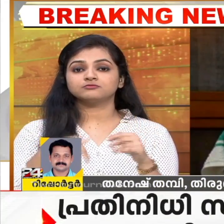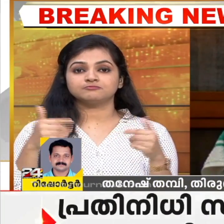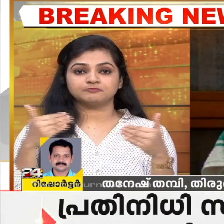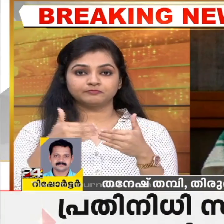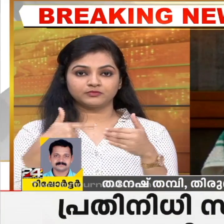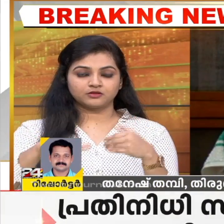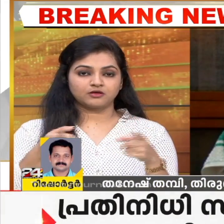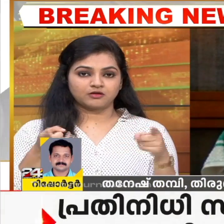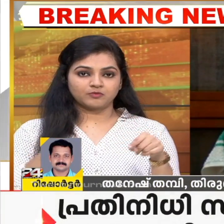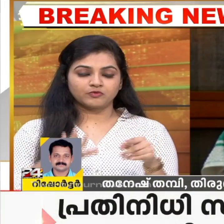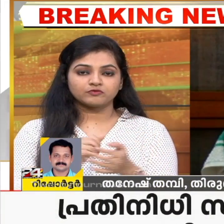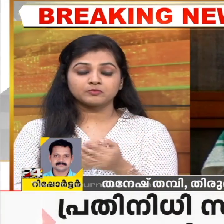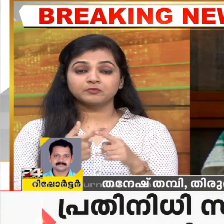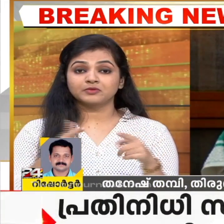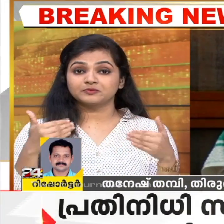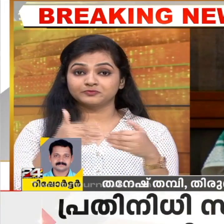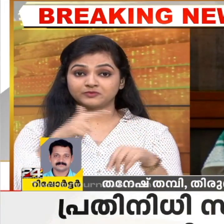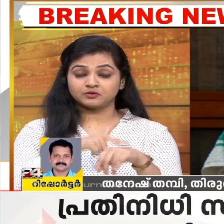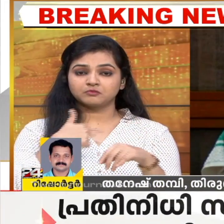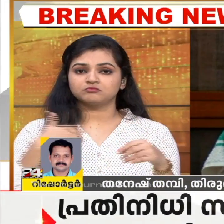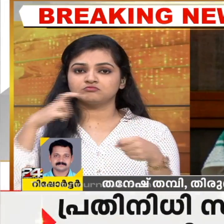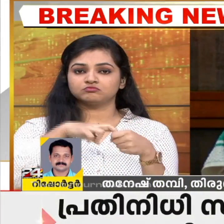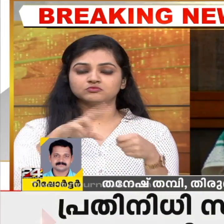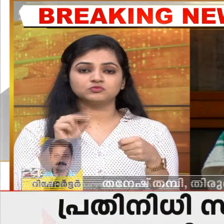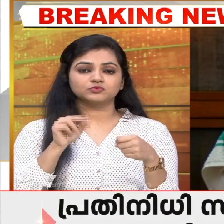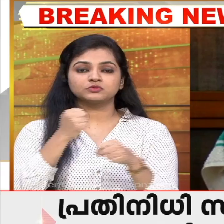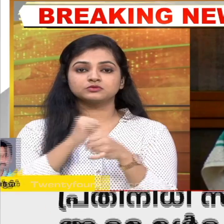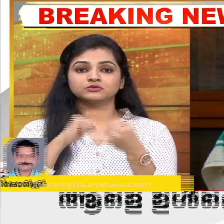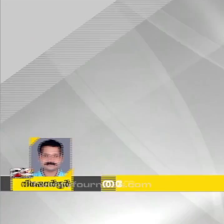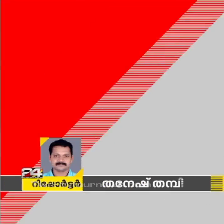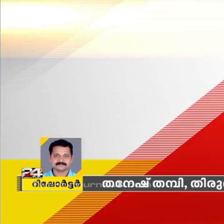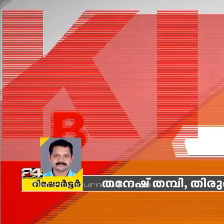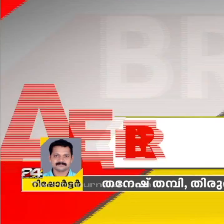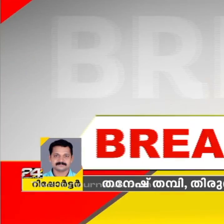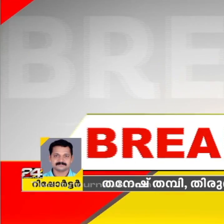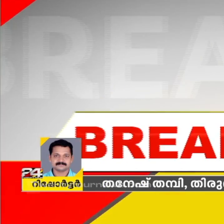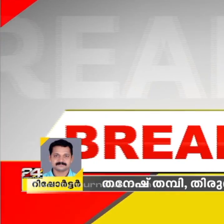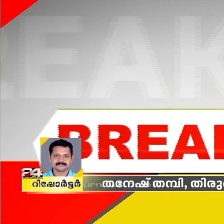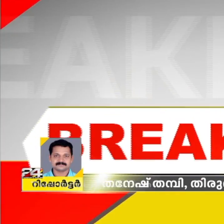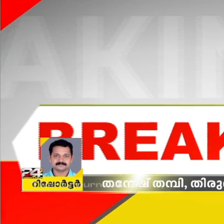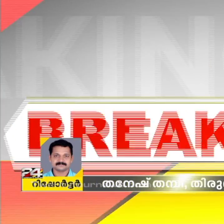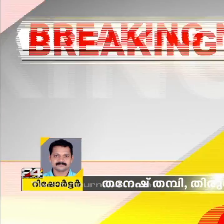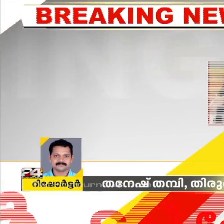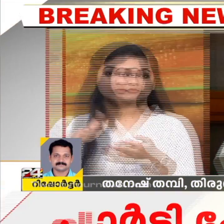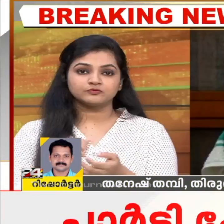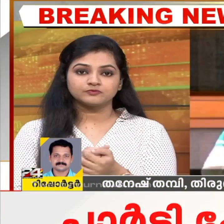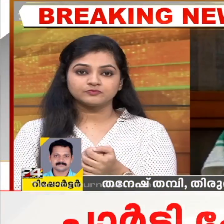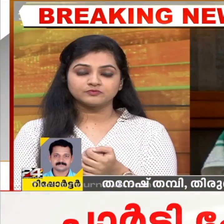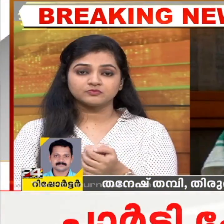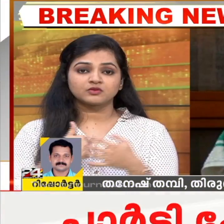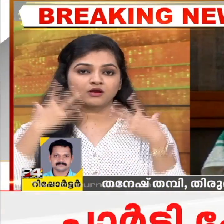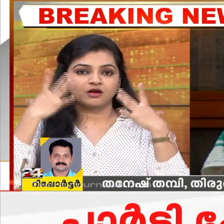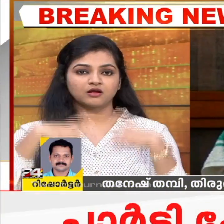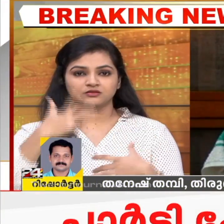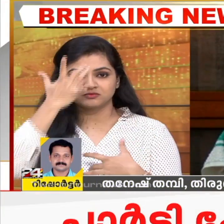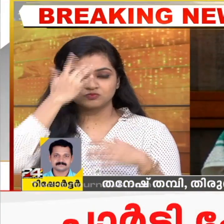പാർട്ടി കോൺഗ്രസിൽ പങ്കെടുക്കാൻ കഴിയില്ല എന്ന് കാണിച്ചാണ് ജി സുധാകരൻ ജില്ലാ സെക്രട്ടറി ആർ നാസറിന് കത്ത് നൽകിയിരിക്കുന്നത്. കടുത്ത ആരോഗ്യ പ്രശ്നങ്ങൾ